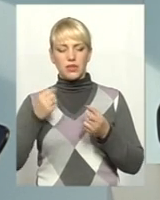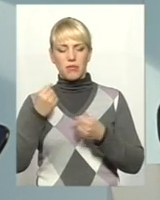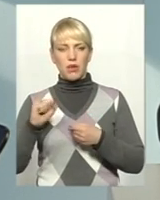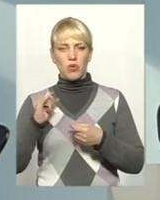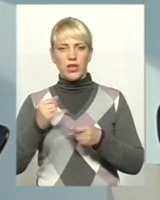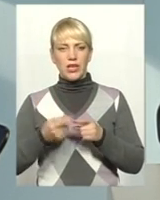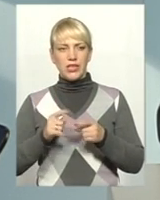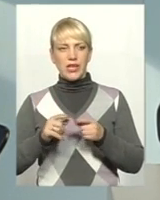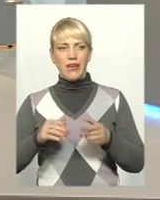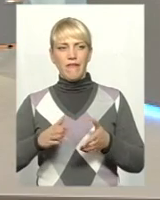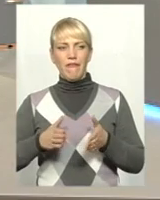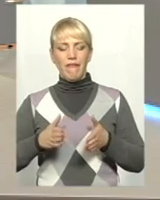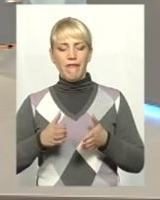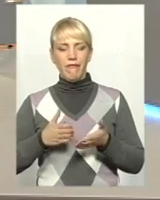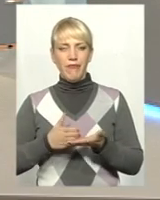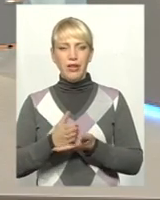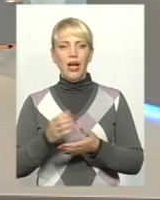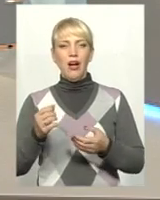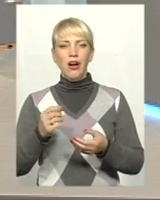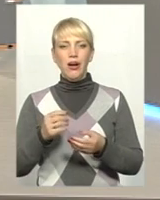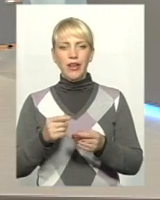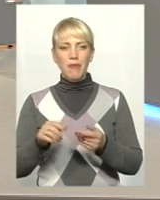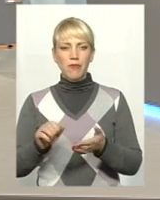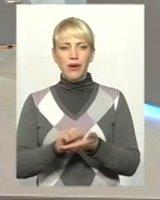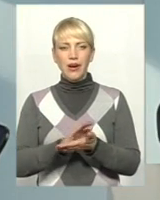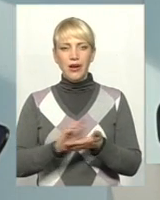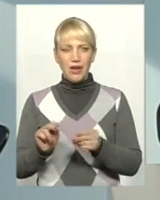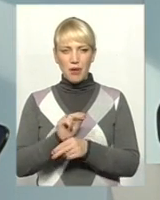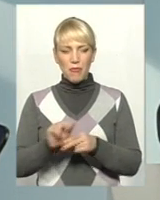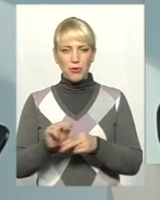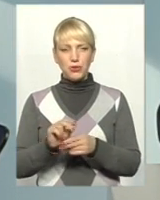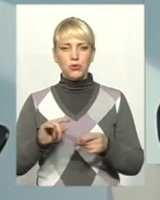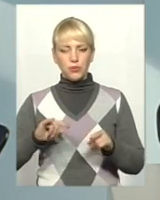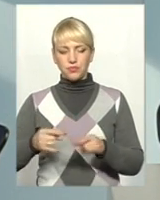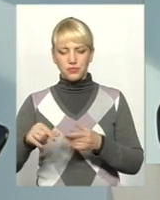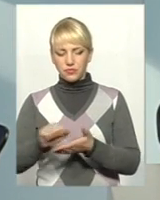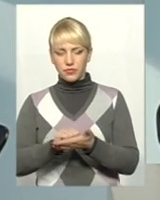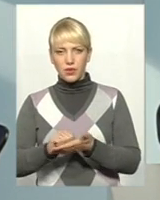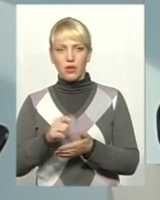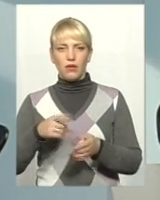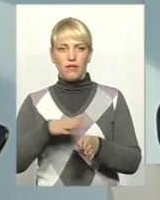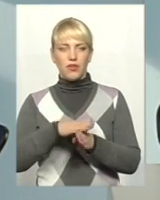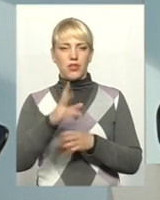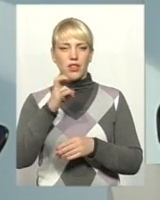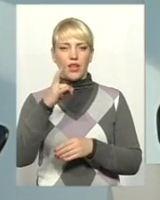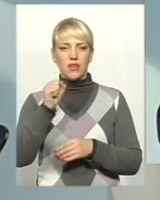фактично цей вид ремонту, по поточному середньому ремонту, він виконаний майже на 100%.